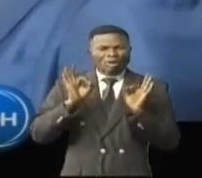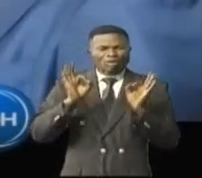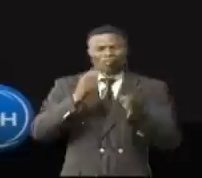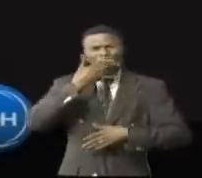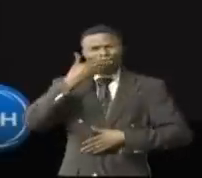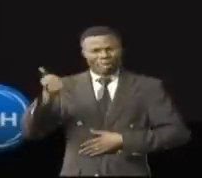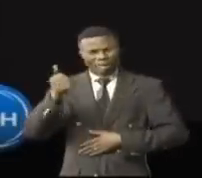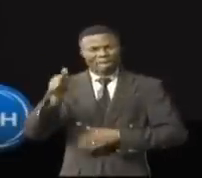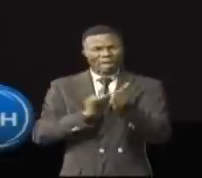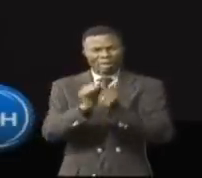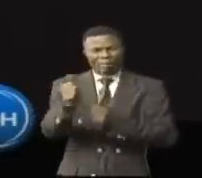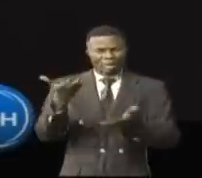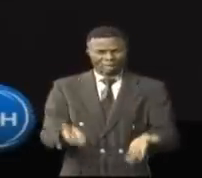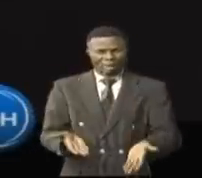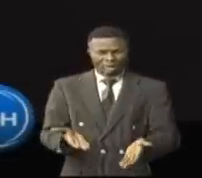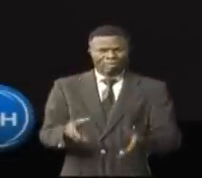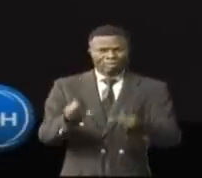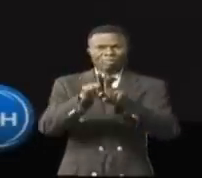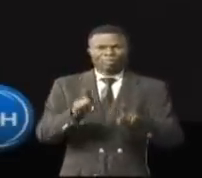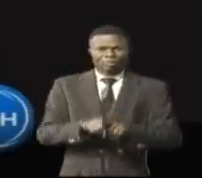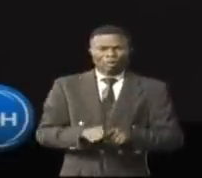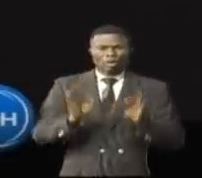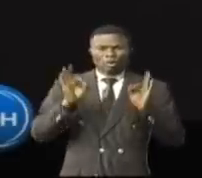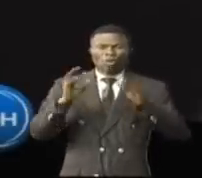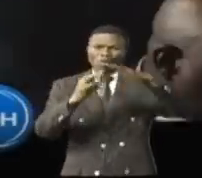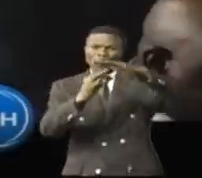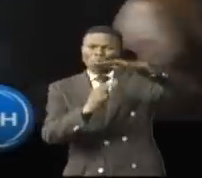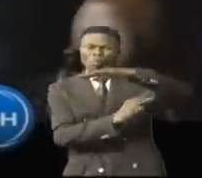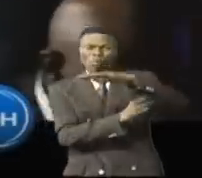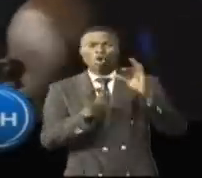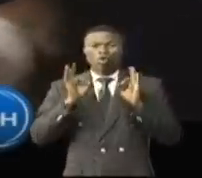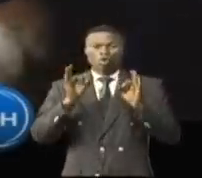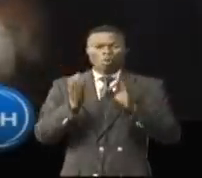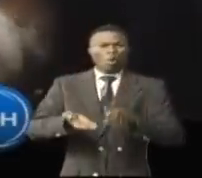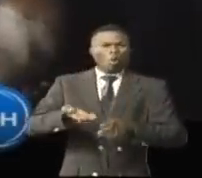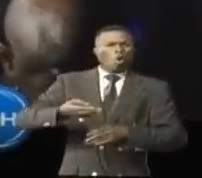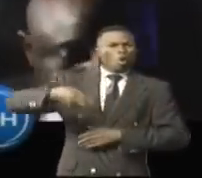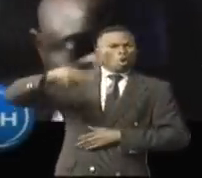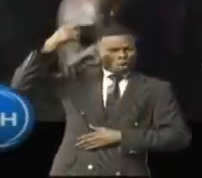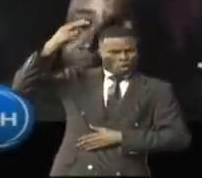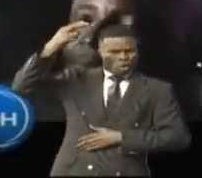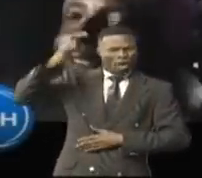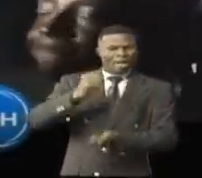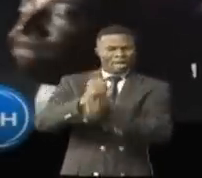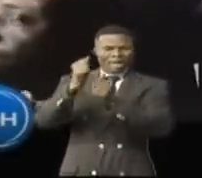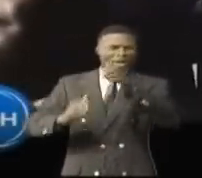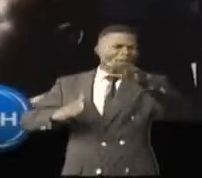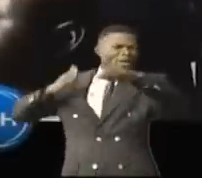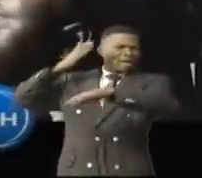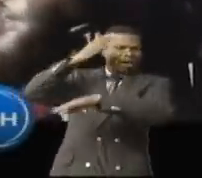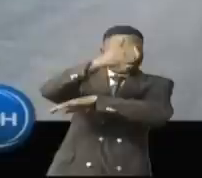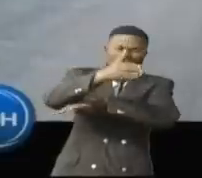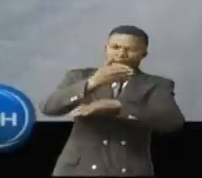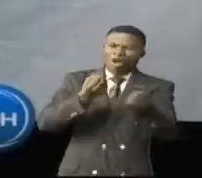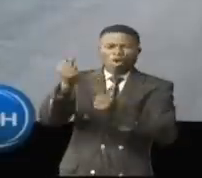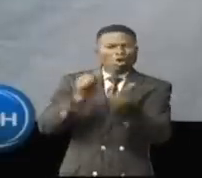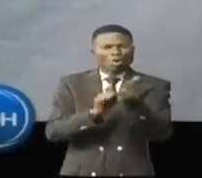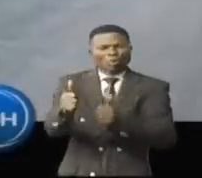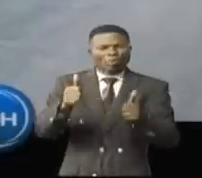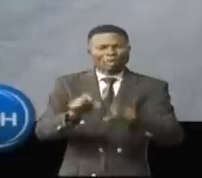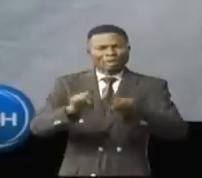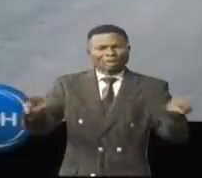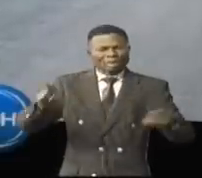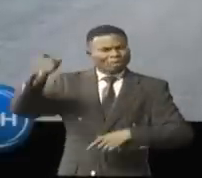accessible. En plus, le nouveau pont Bongolo surélevé facilite la traversée des véhicules contrairement